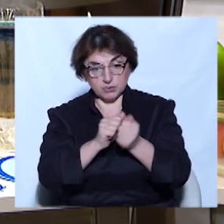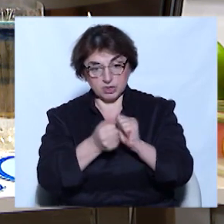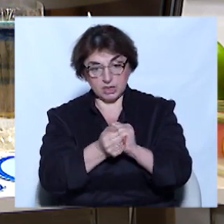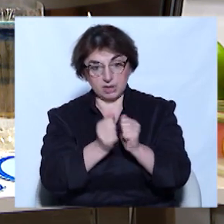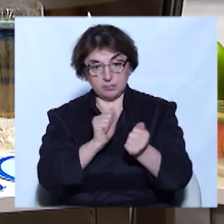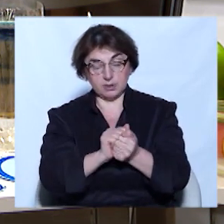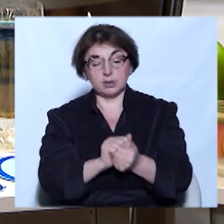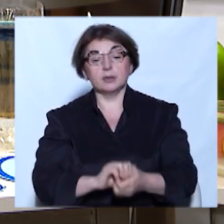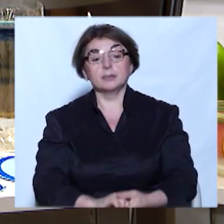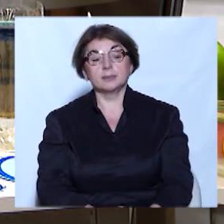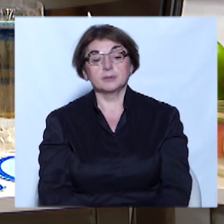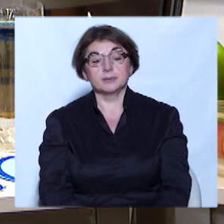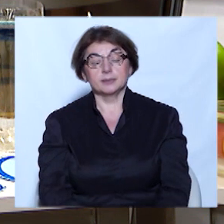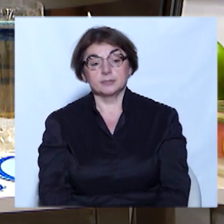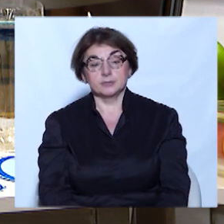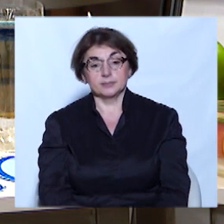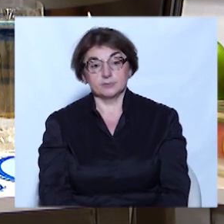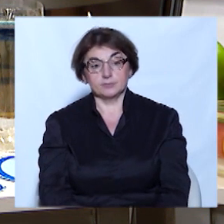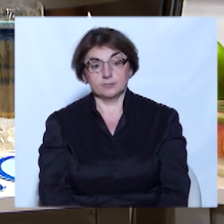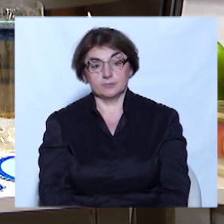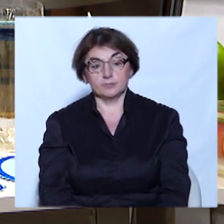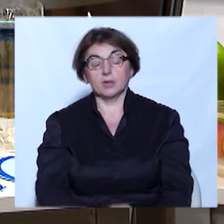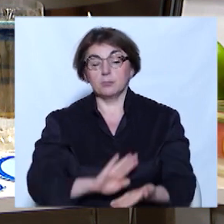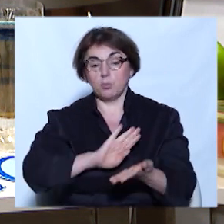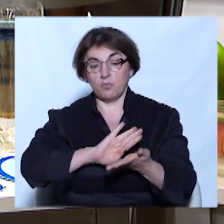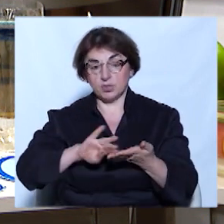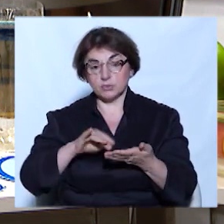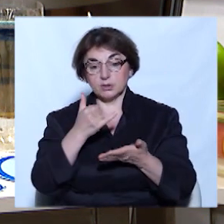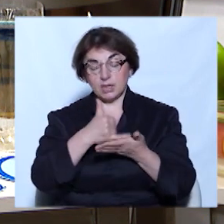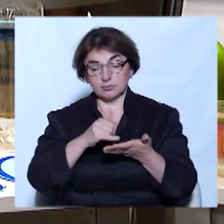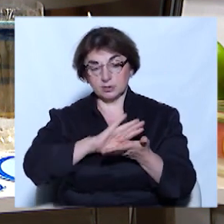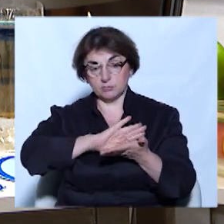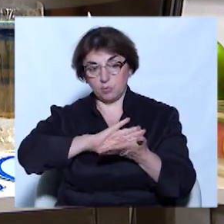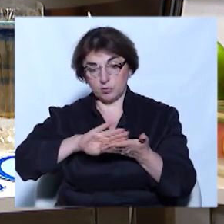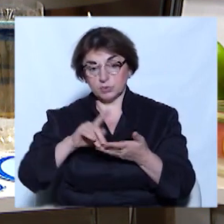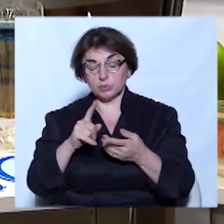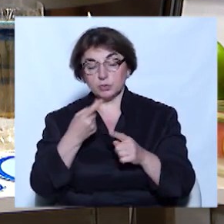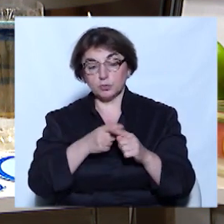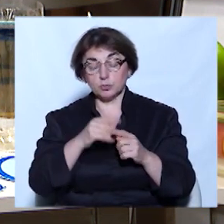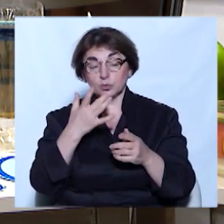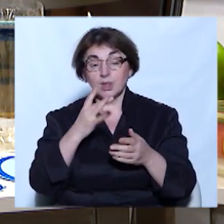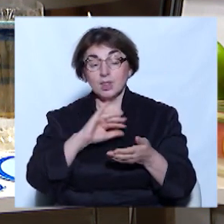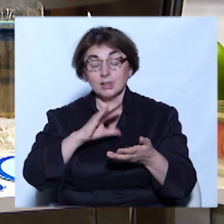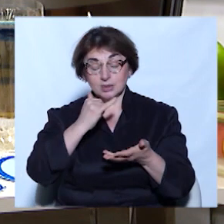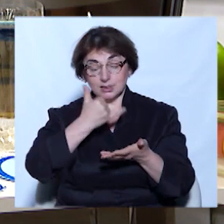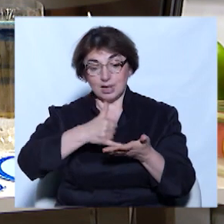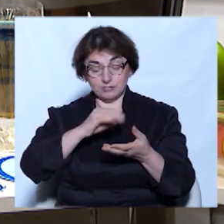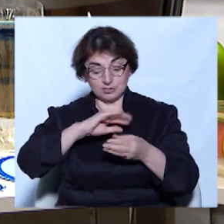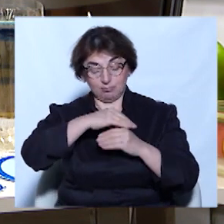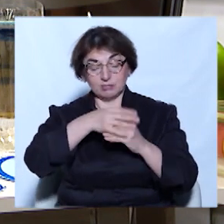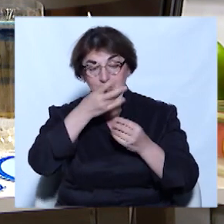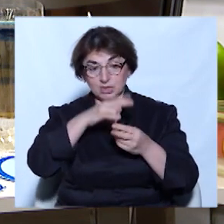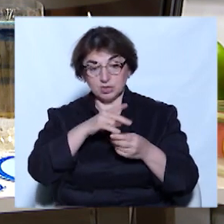შეუმშრალოთ ზედაპირი, იმიტომ რომ ნავთის ფენა მაინც პასიურს გახდის მას. აი ვამშრალებ